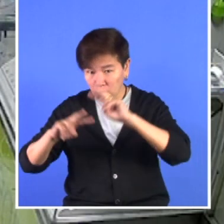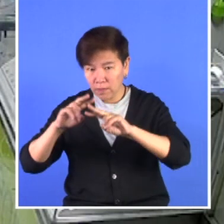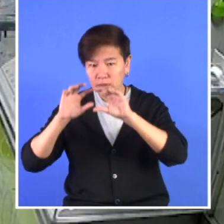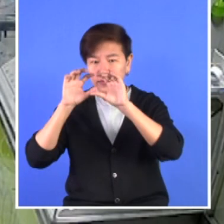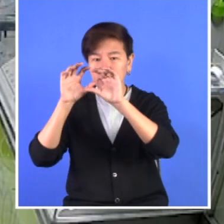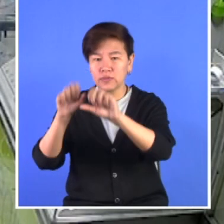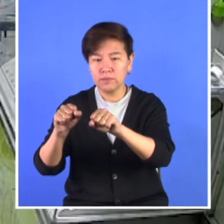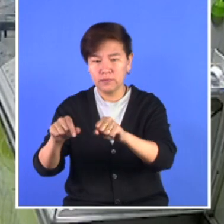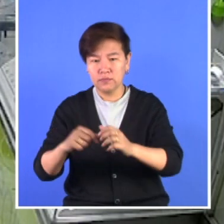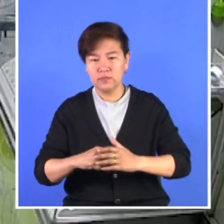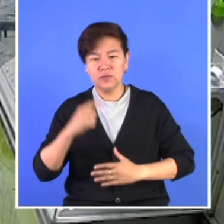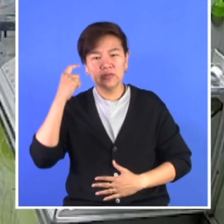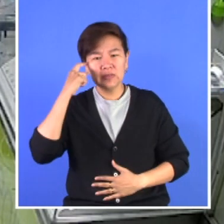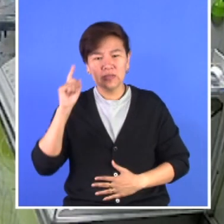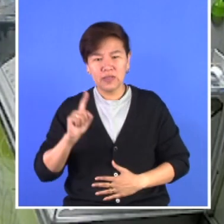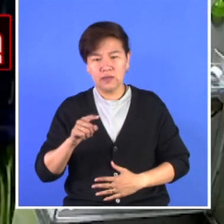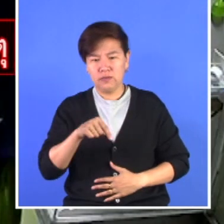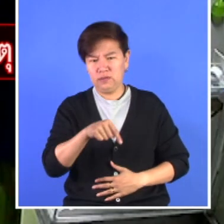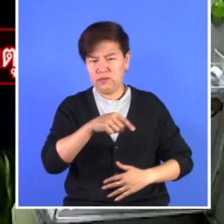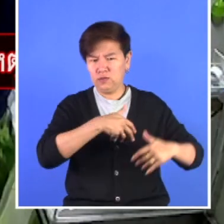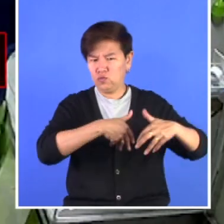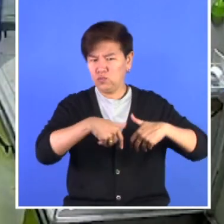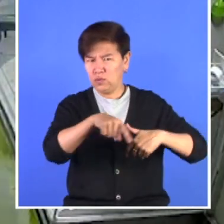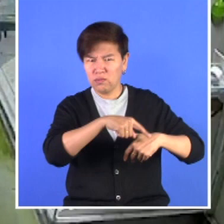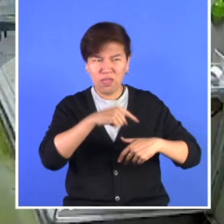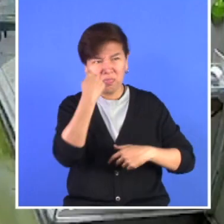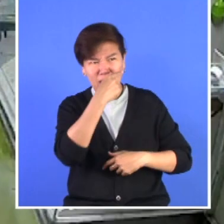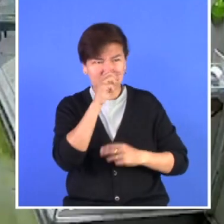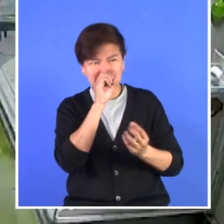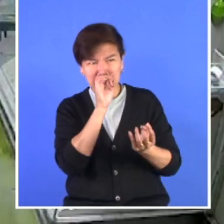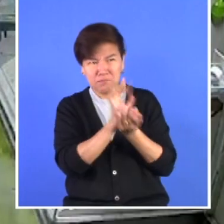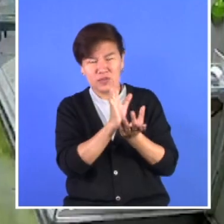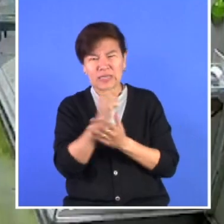คาดว่าไม่น่าจะเป็นคนในพื้นที่นะเพราะไม่คุ้นหน้าคุ้นตาอ่ะเดี๋ยวว่ากันต่อเรื่องนี้ค่ะ